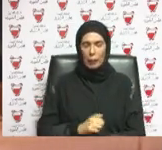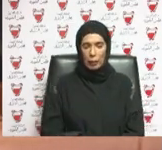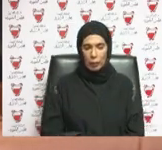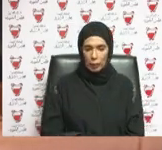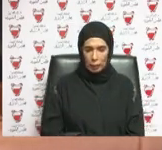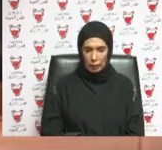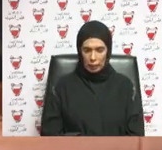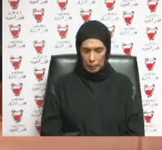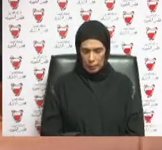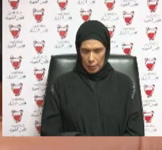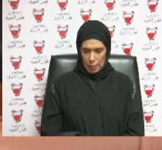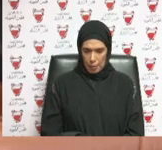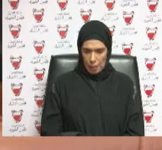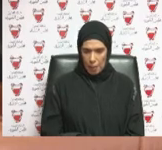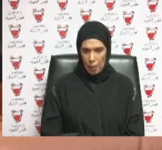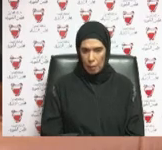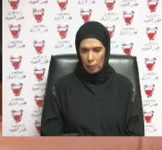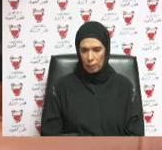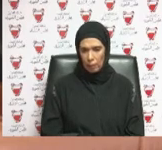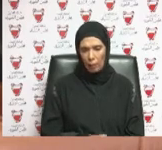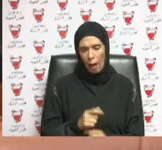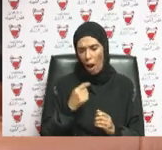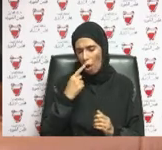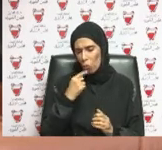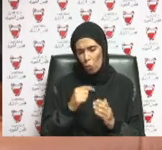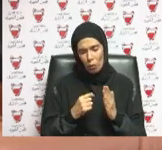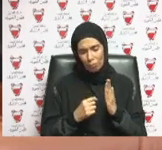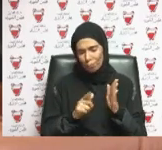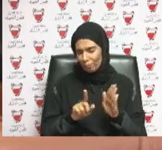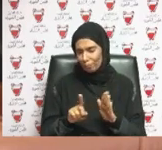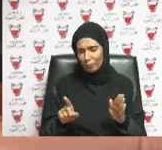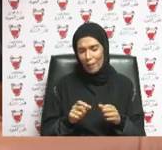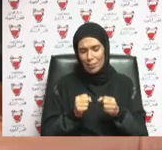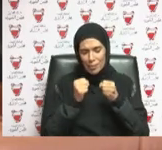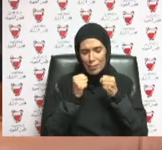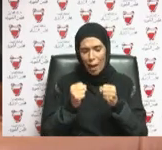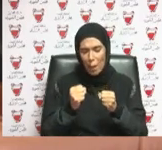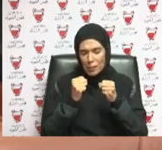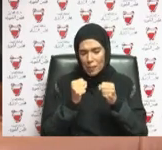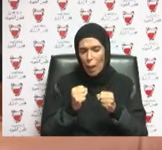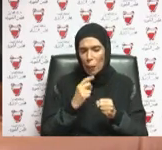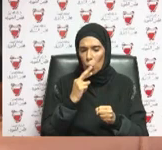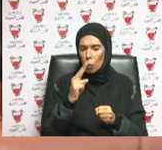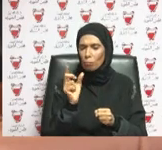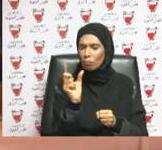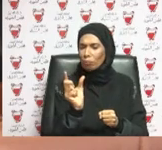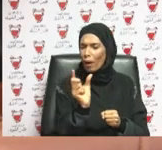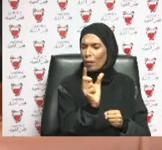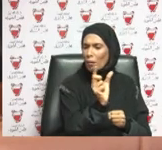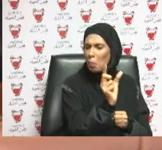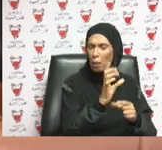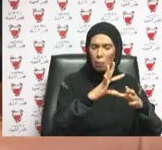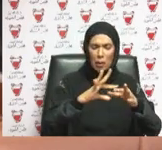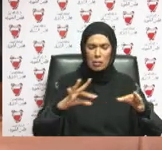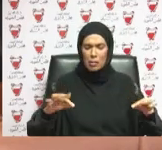معالي الرئيس، يعجز القلم ويعجز اللسان عن ذكر مآثر هذا الإنسان فقيد